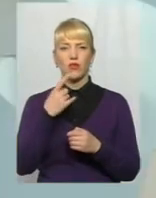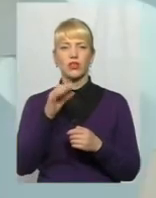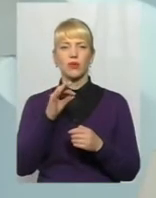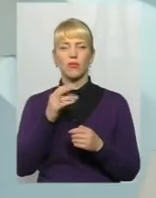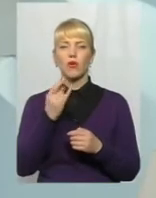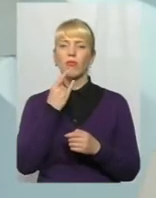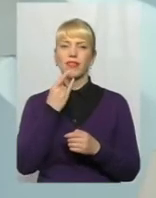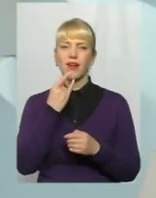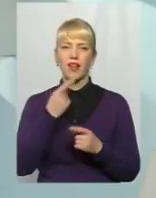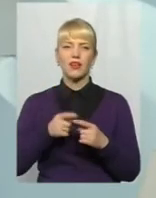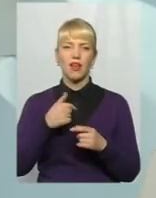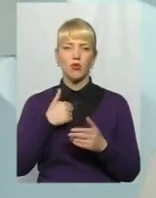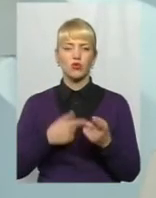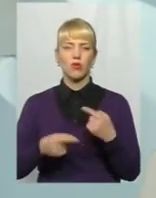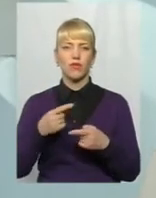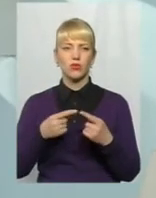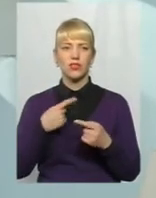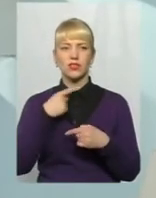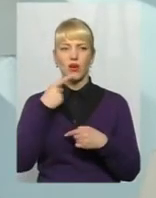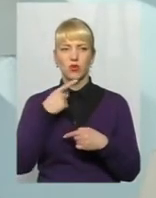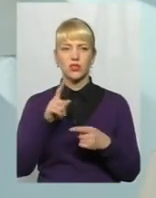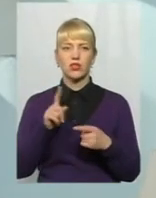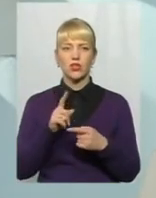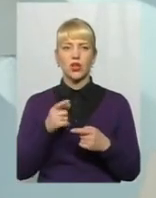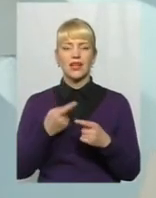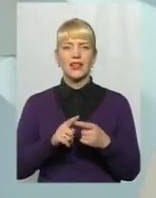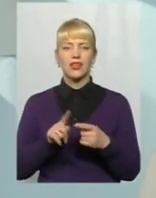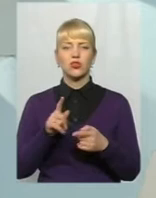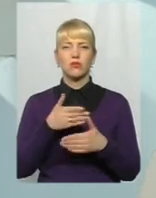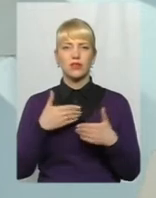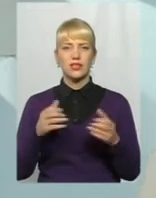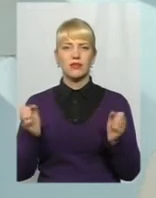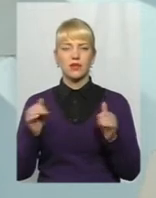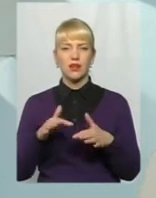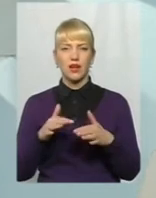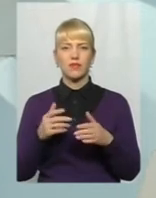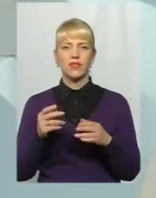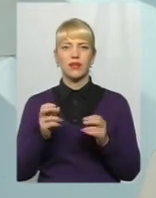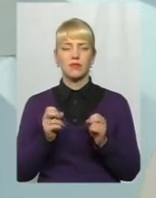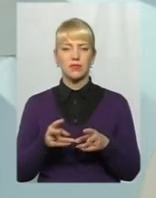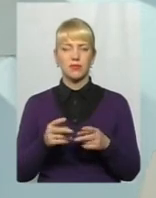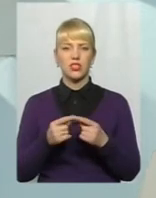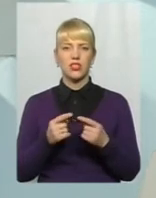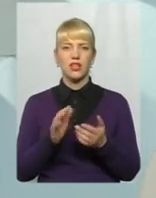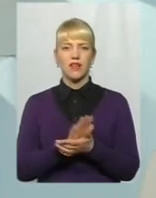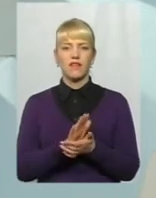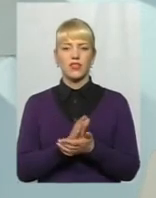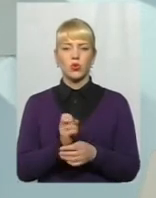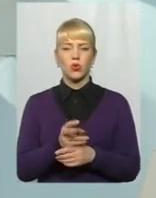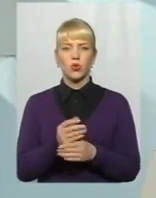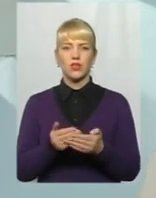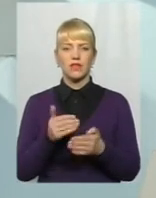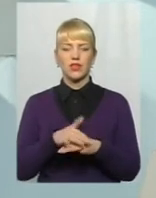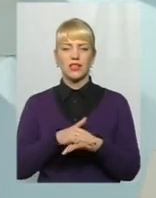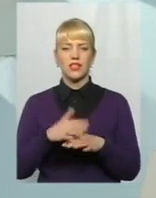знову ж хочу до цього повернутися і наголосити, що те, що ми збираємо ці небезпечні відходи від населення вже четвертий